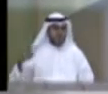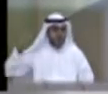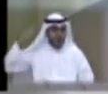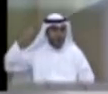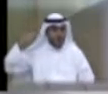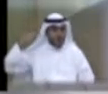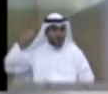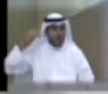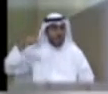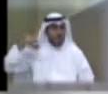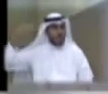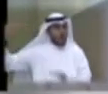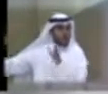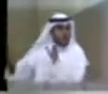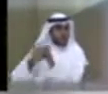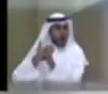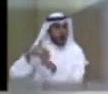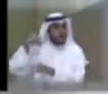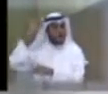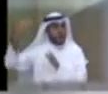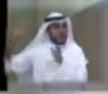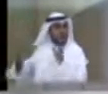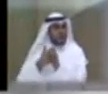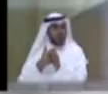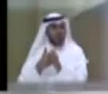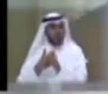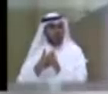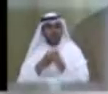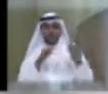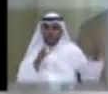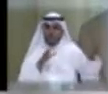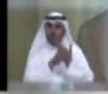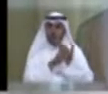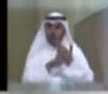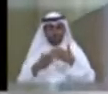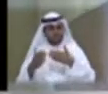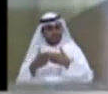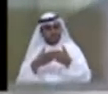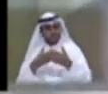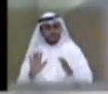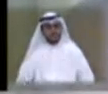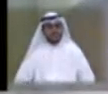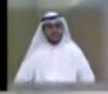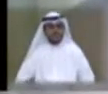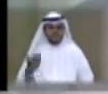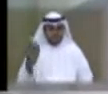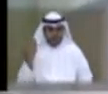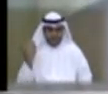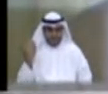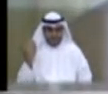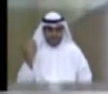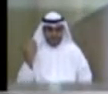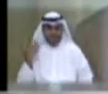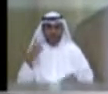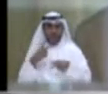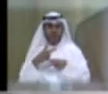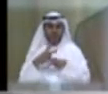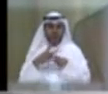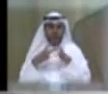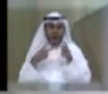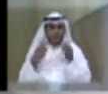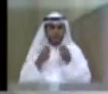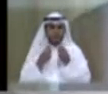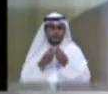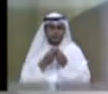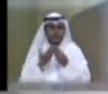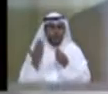تدخلات الدول في شؤون الدول الأخرى، وآخرها ما حصل معانا في الكويت في